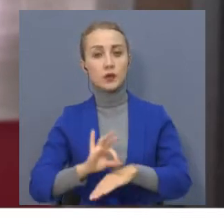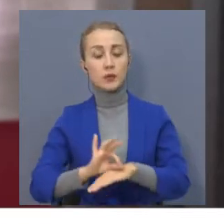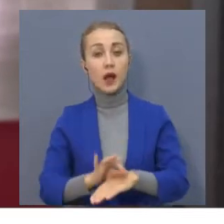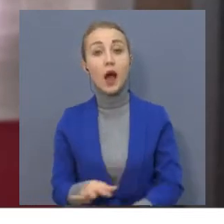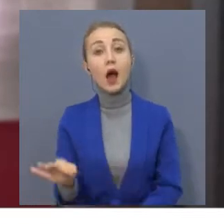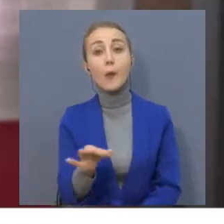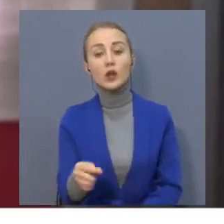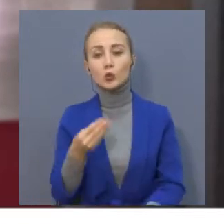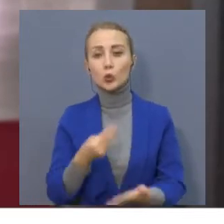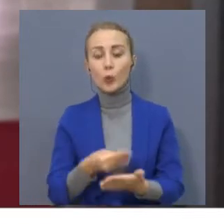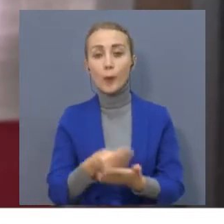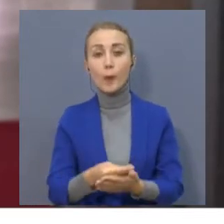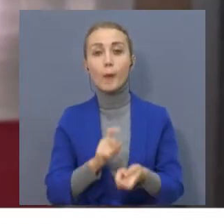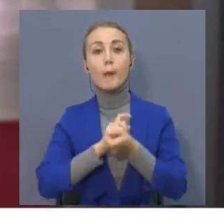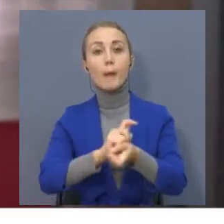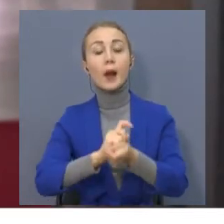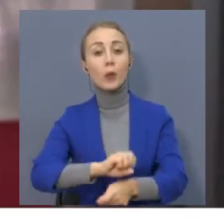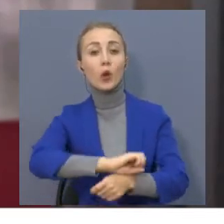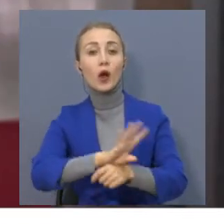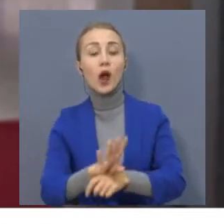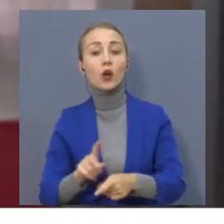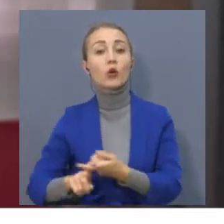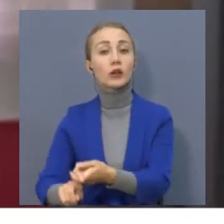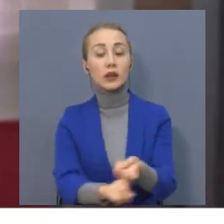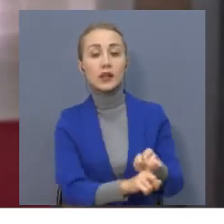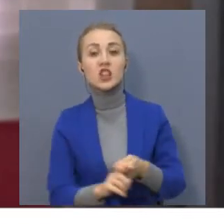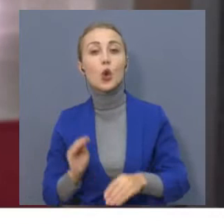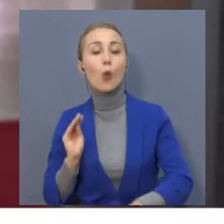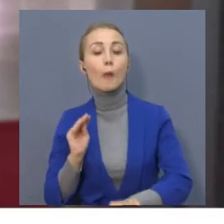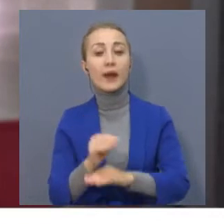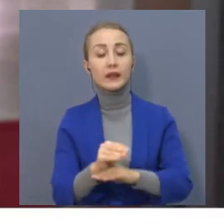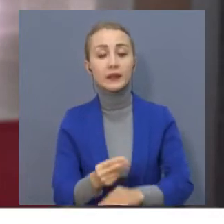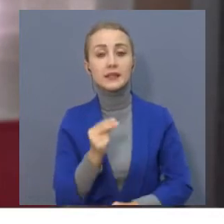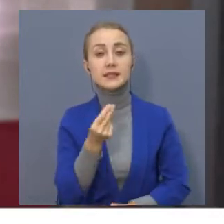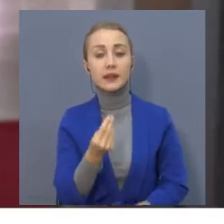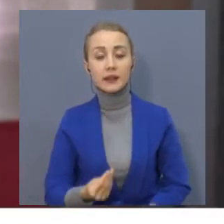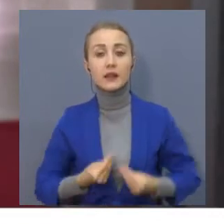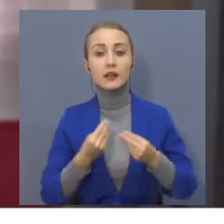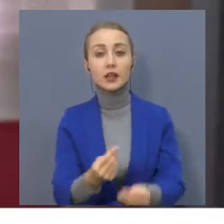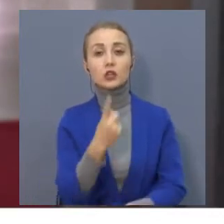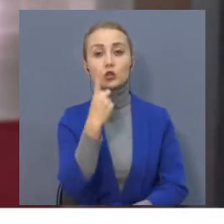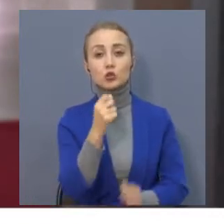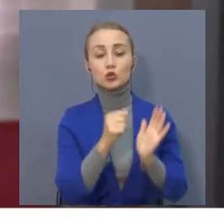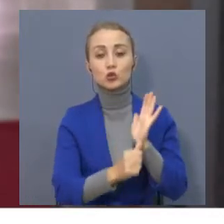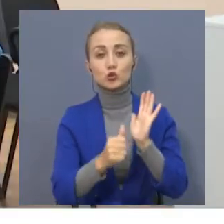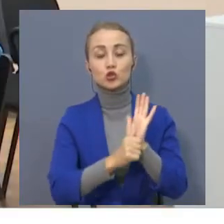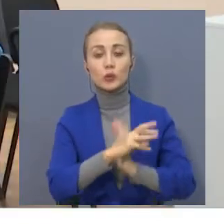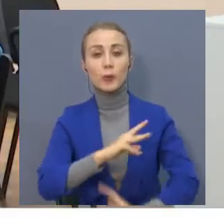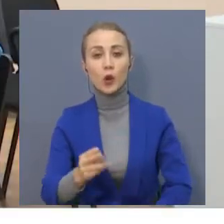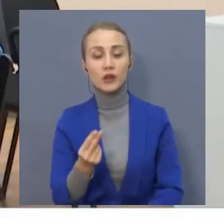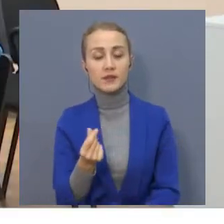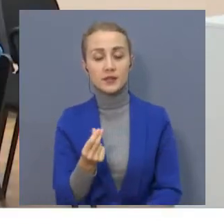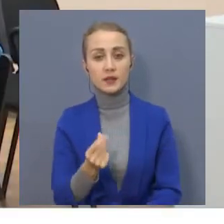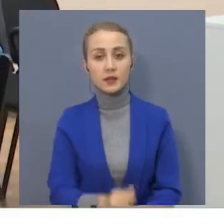Жаман айтпай жақсы жоқ. Біз екінші толқынға дайынбыз. Түрлі медициналық құралдар мен дәрі-дәрмектің 2-ден 6 айға дейінгі қоры әзірленді.